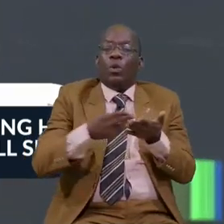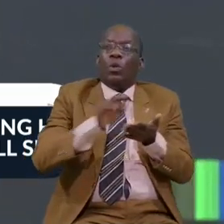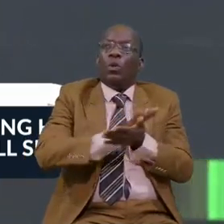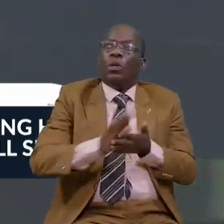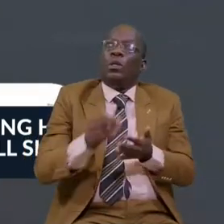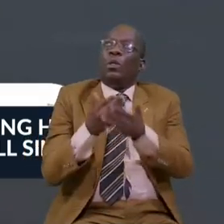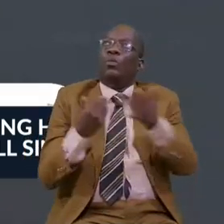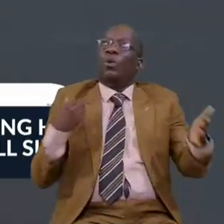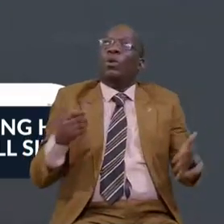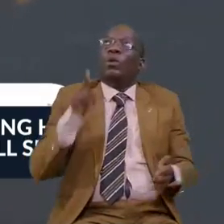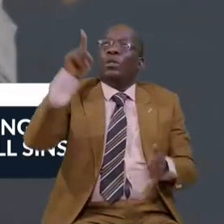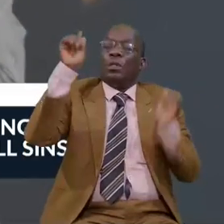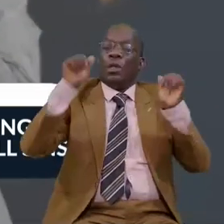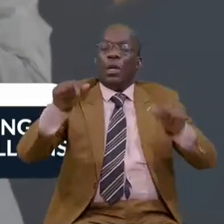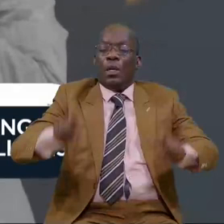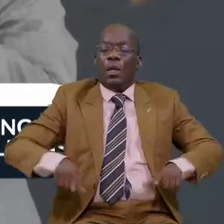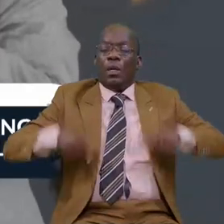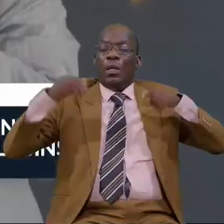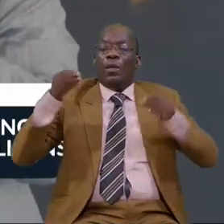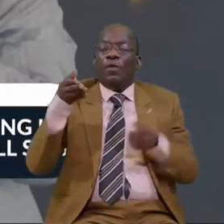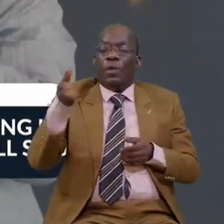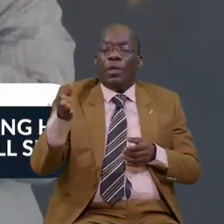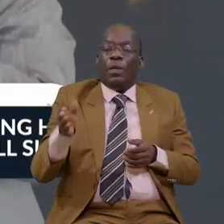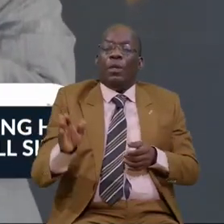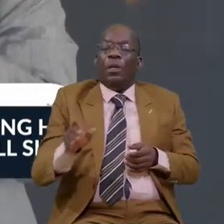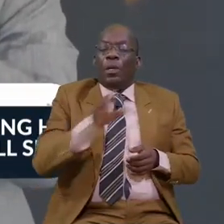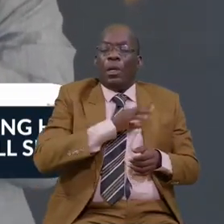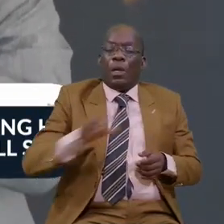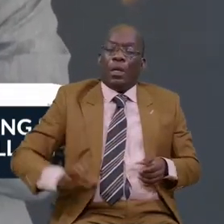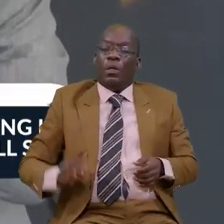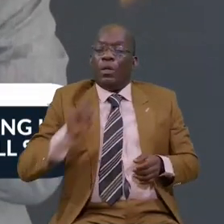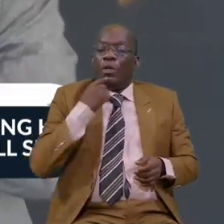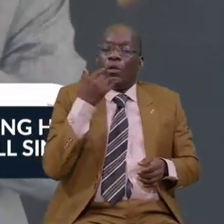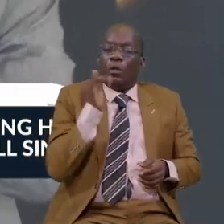donc rendre ce lieu saint avant d'y habiter.